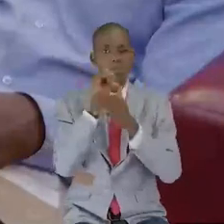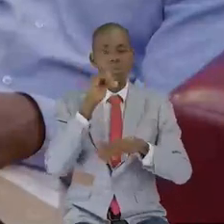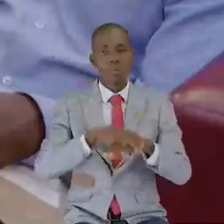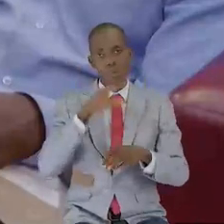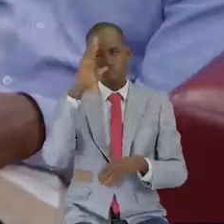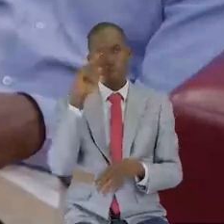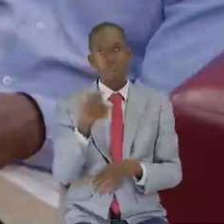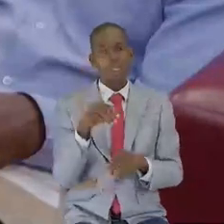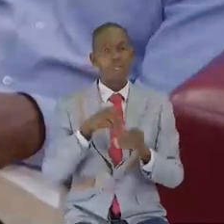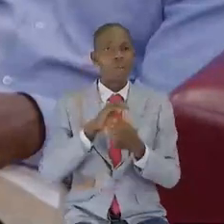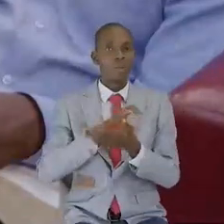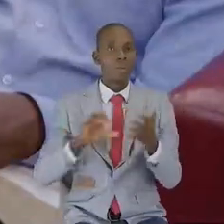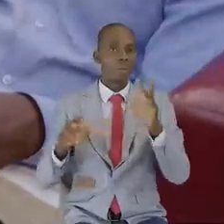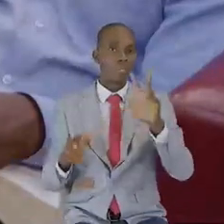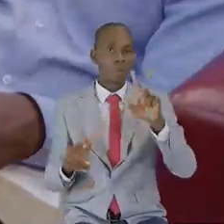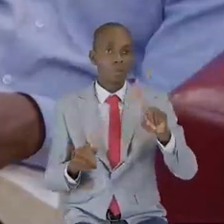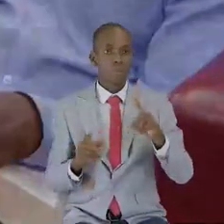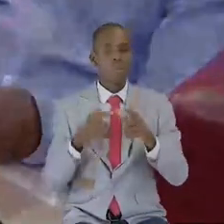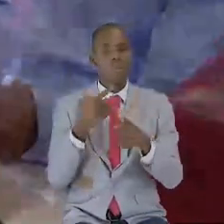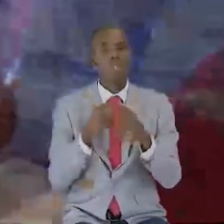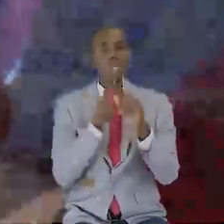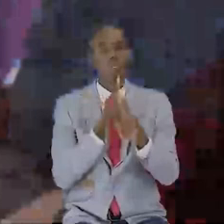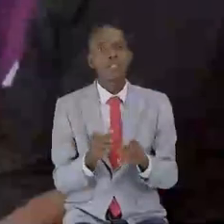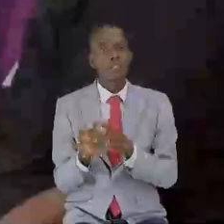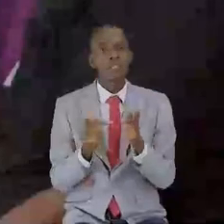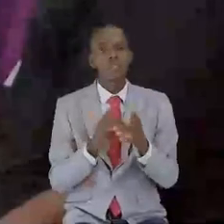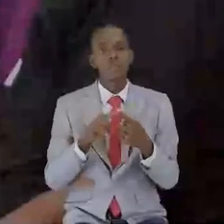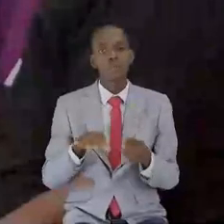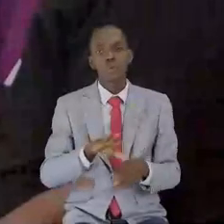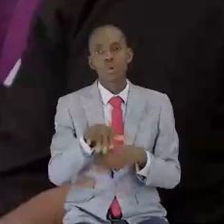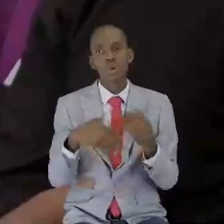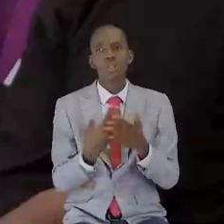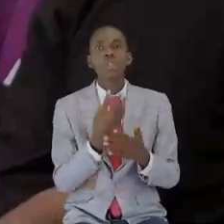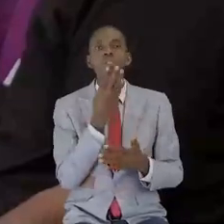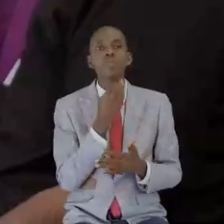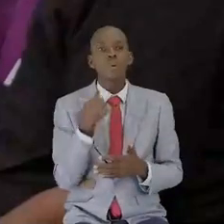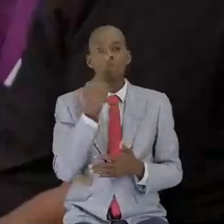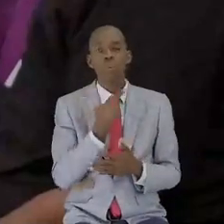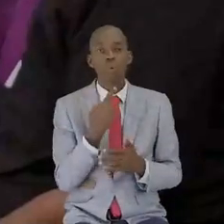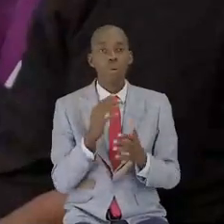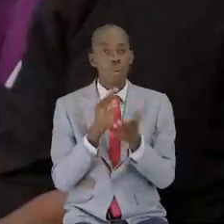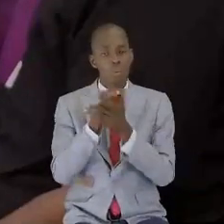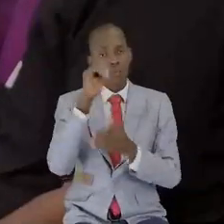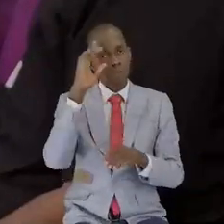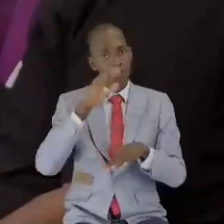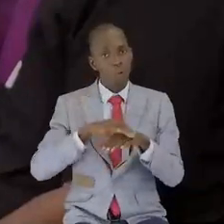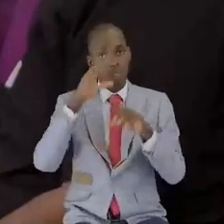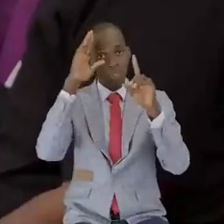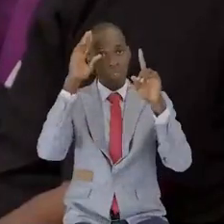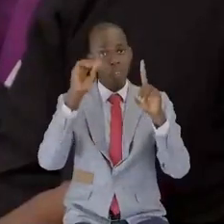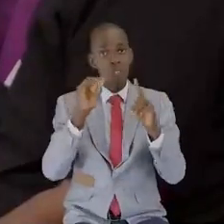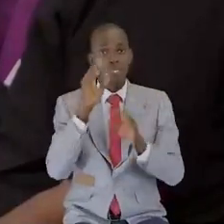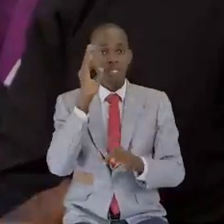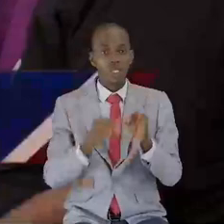lui, verset 30, comme Jésus parlait ainsi, plusieurs crurent en lui, verset 31, et il dit aux Juifs qui avaient cru en lui, si